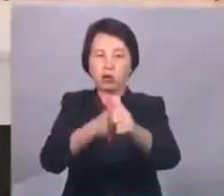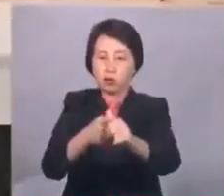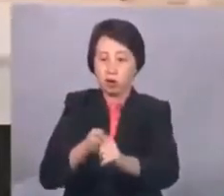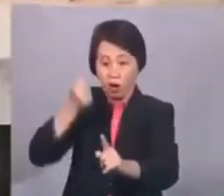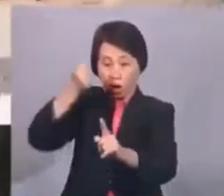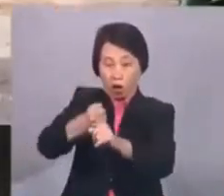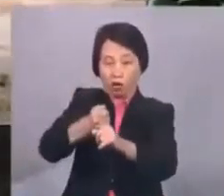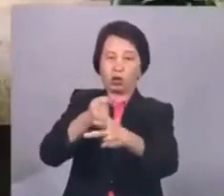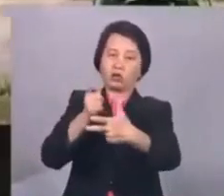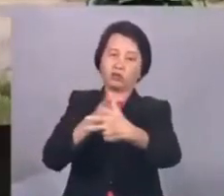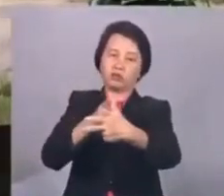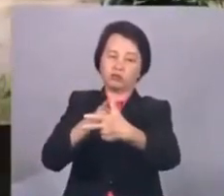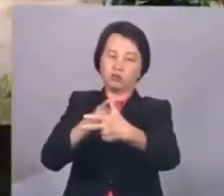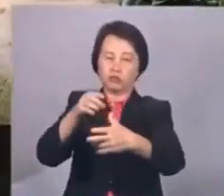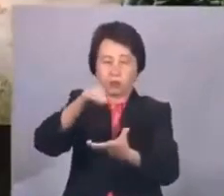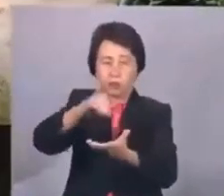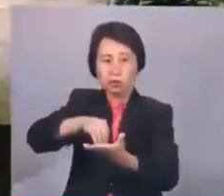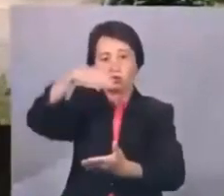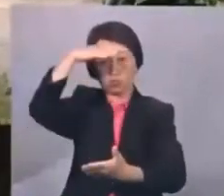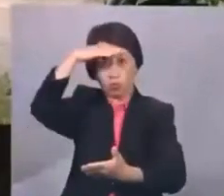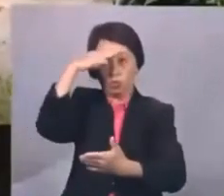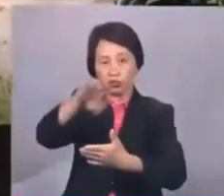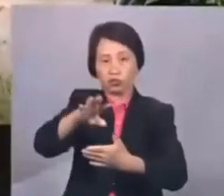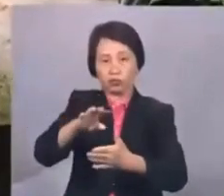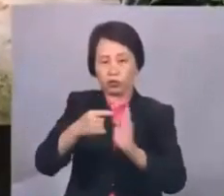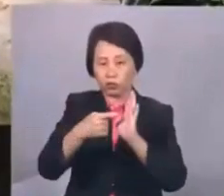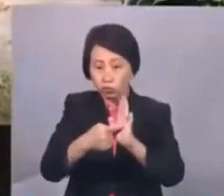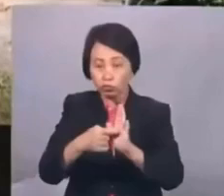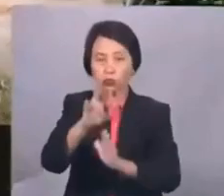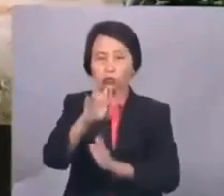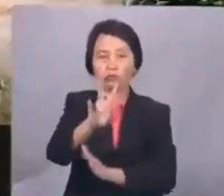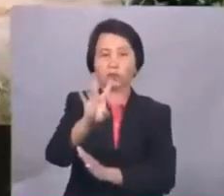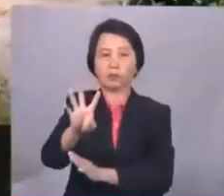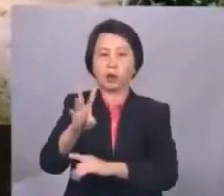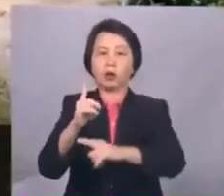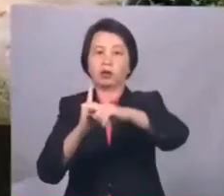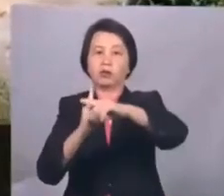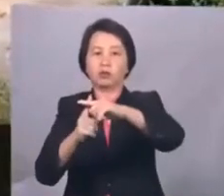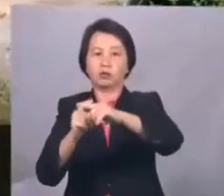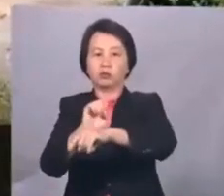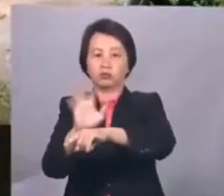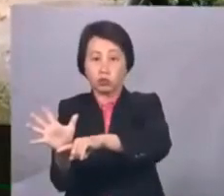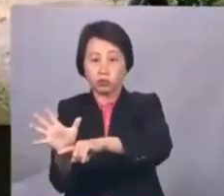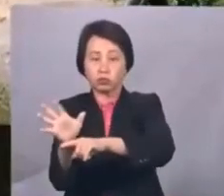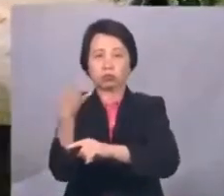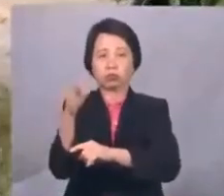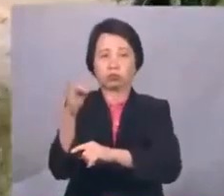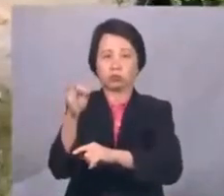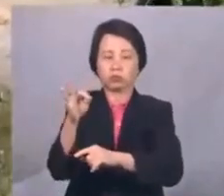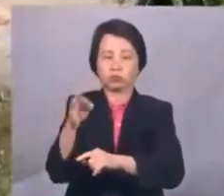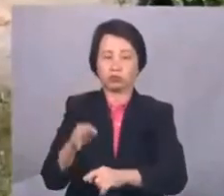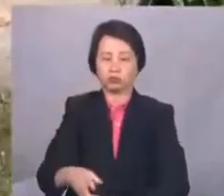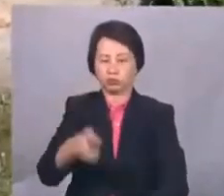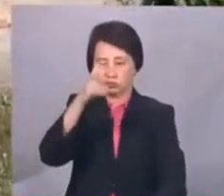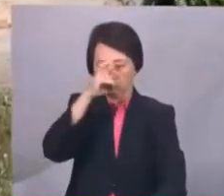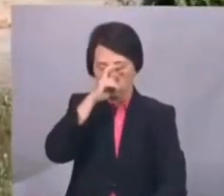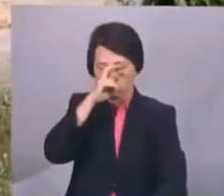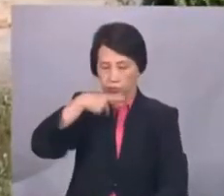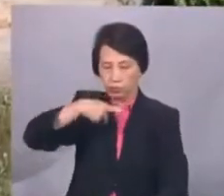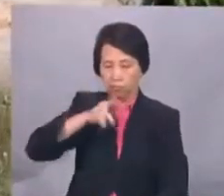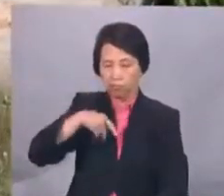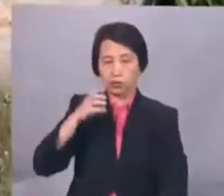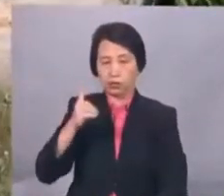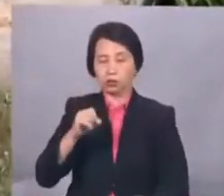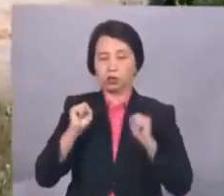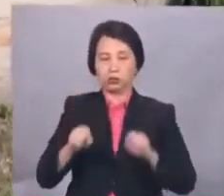jiarah menjalani tik evhi dico selepas mencatat 74kc positif hobi 19 penguatkuasaan fiq